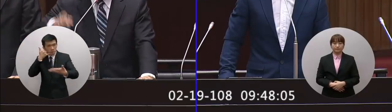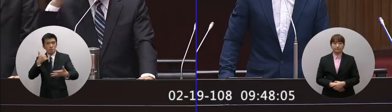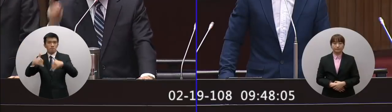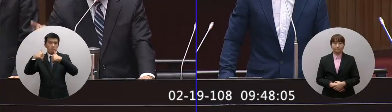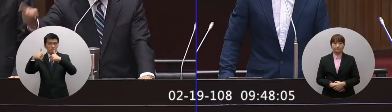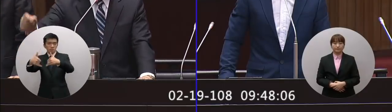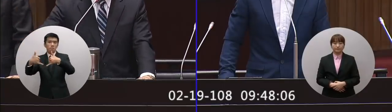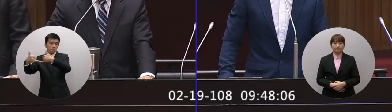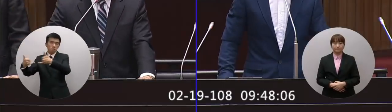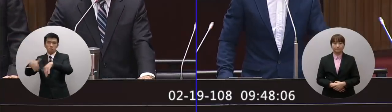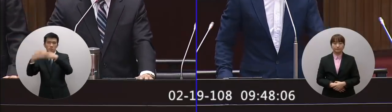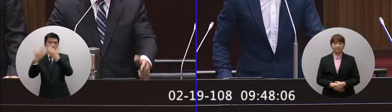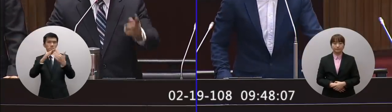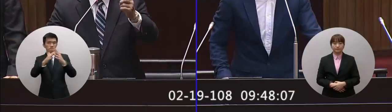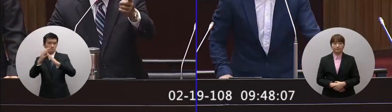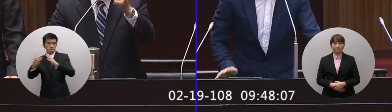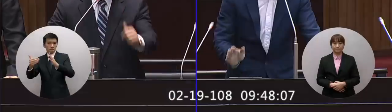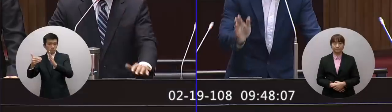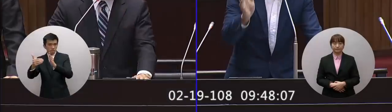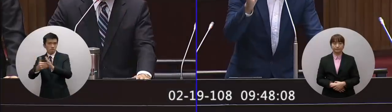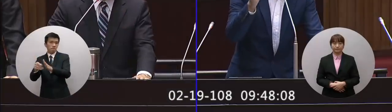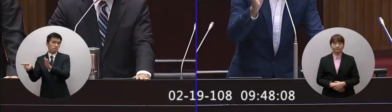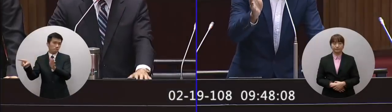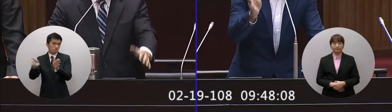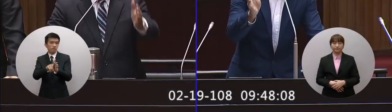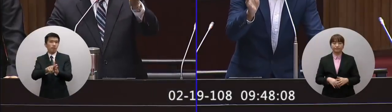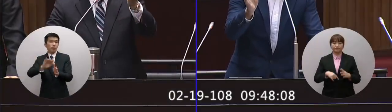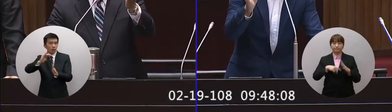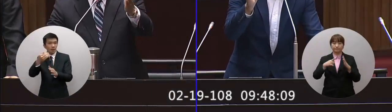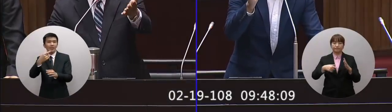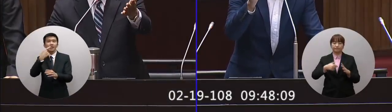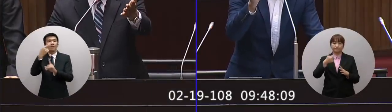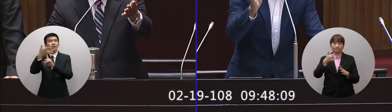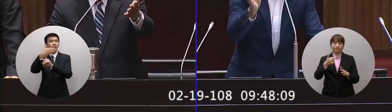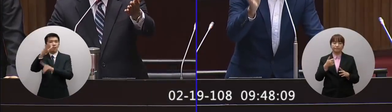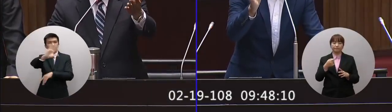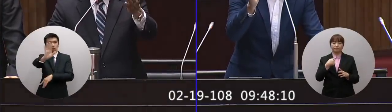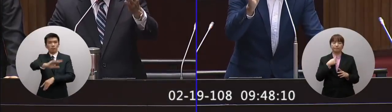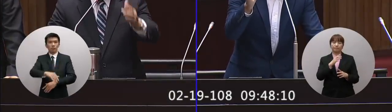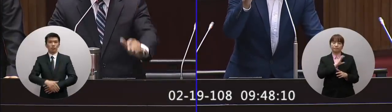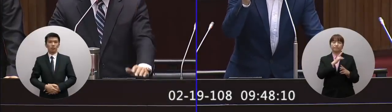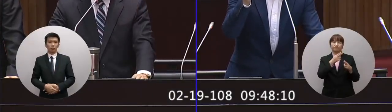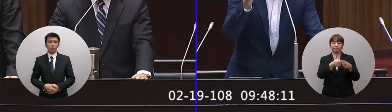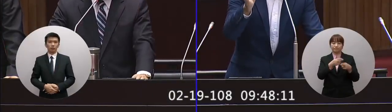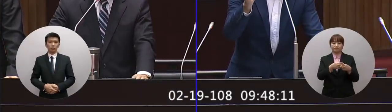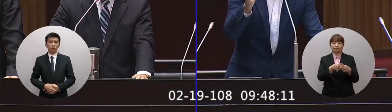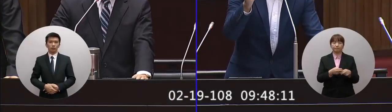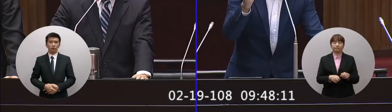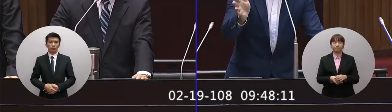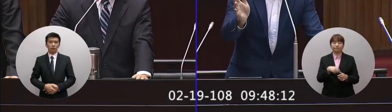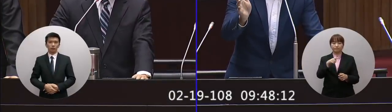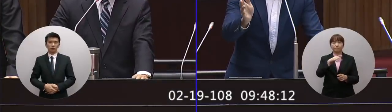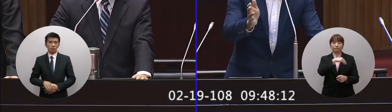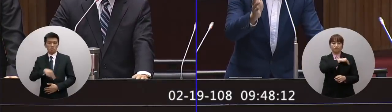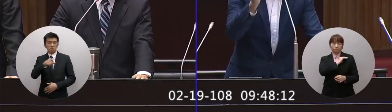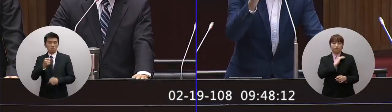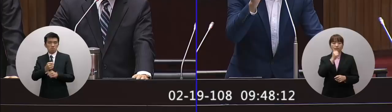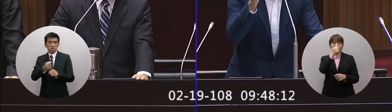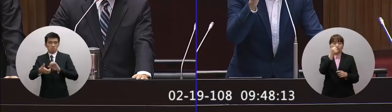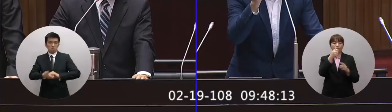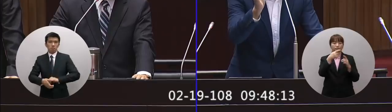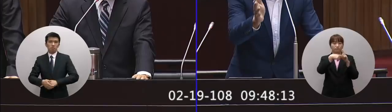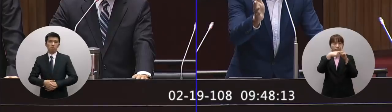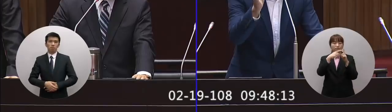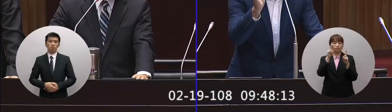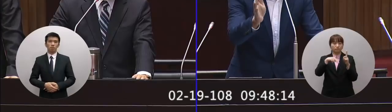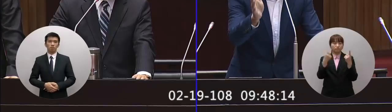山上，绝不投降。我们一定这样做。 院长， 所以你说是几天？ 我当然相信。 我一定 有丘吉尔能力，可是我不希